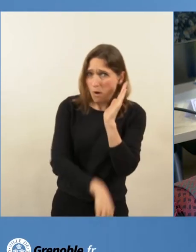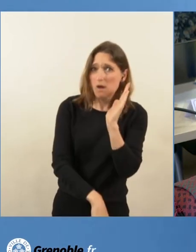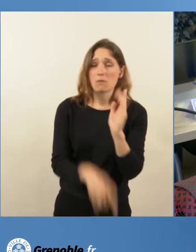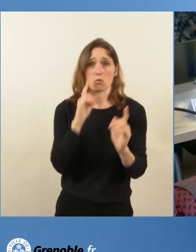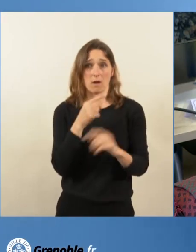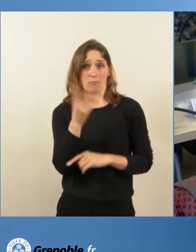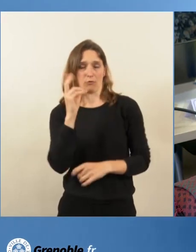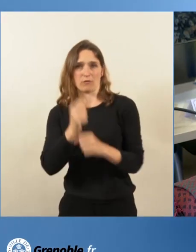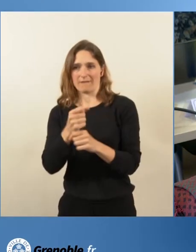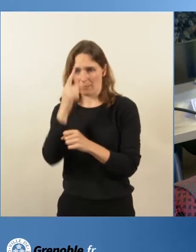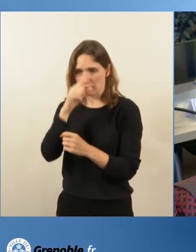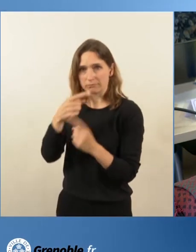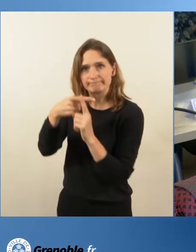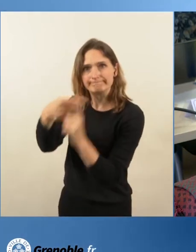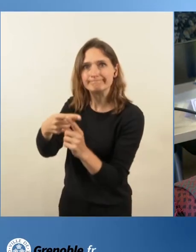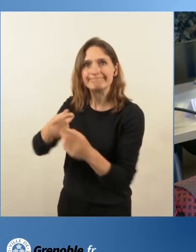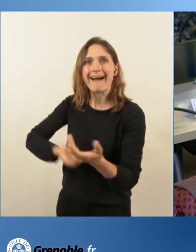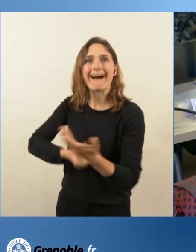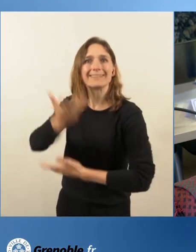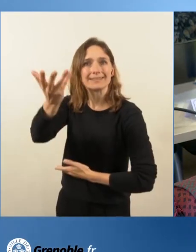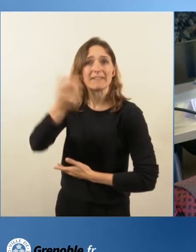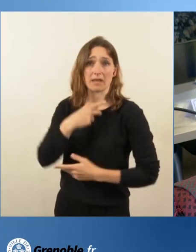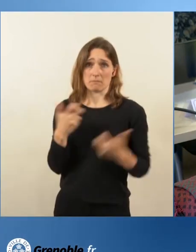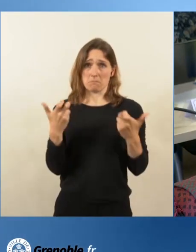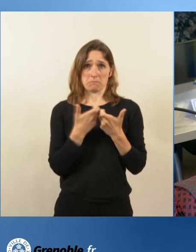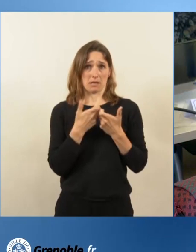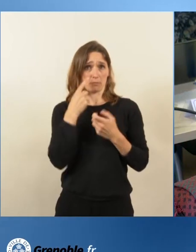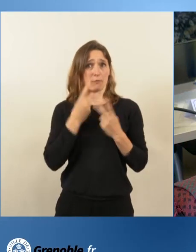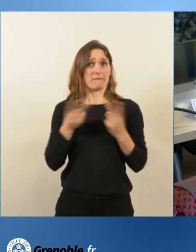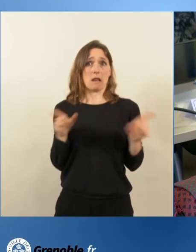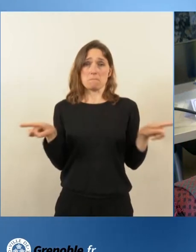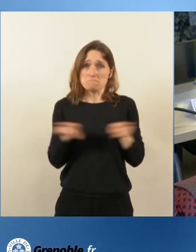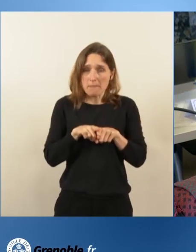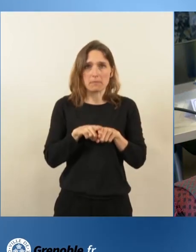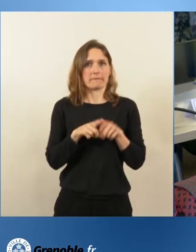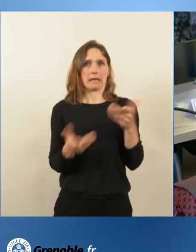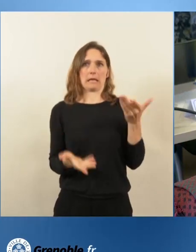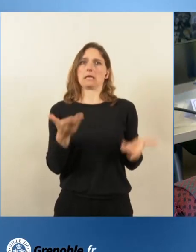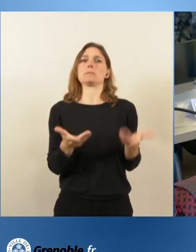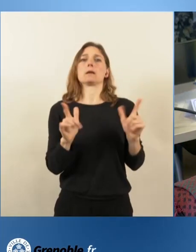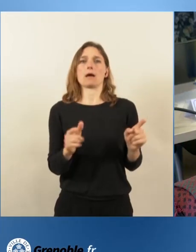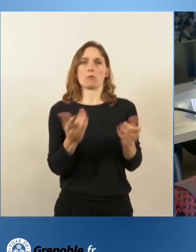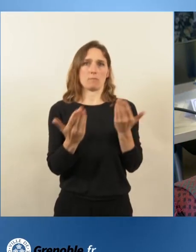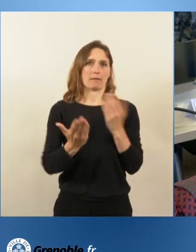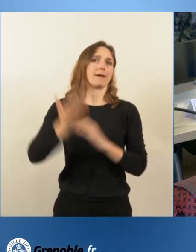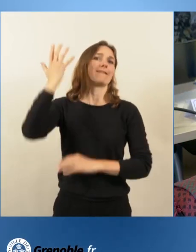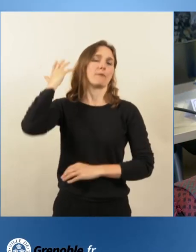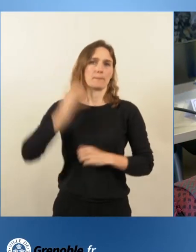destination des artistes que le coût est supérieur pour la ville non pas du tout le coup est stable pour la ville